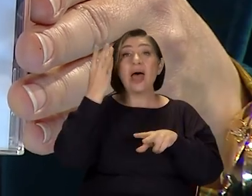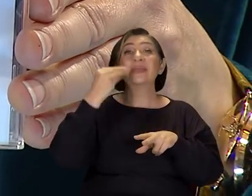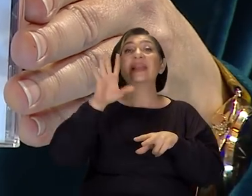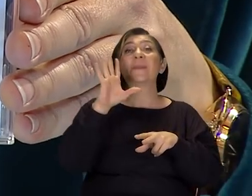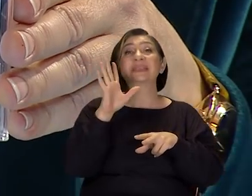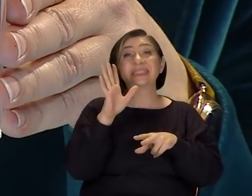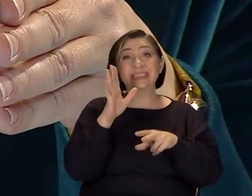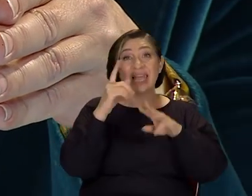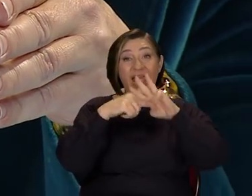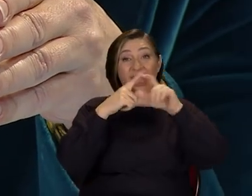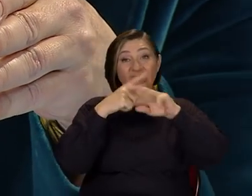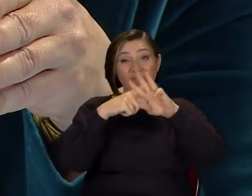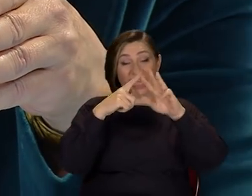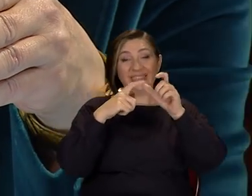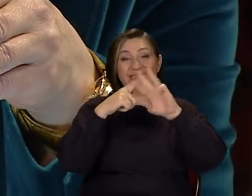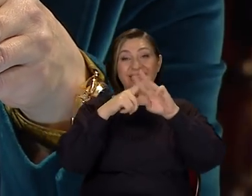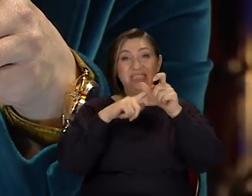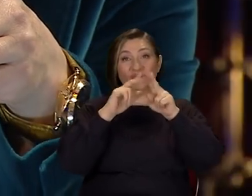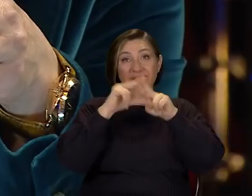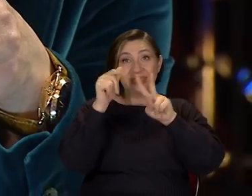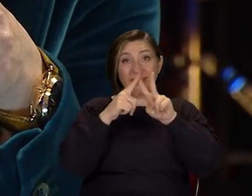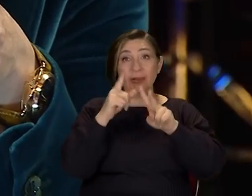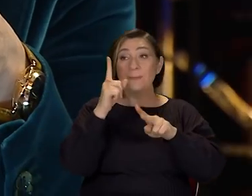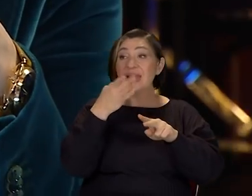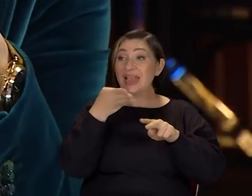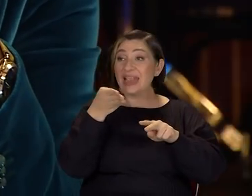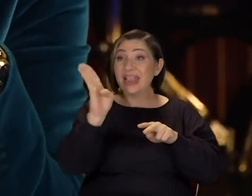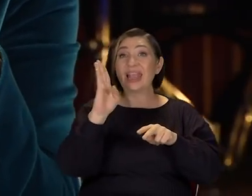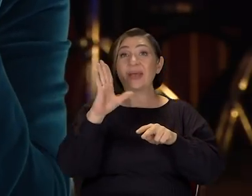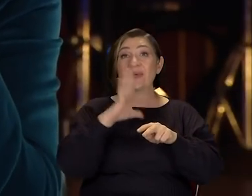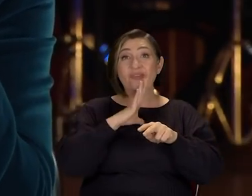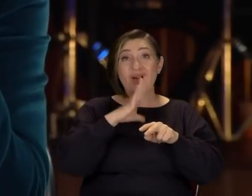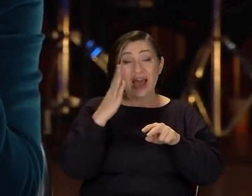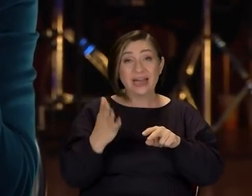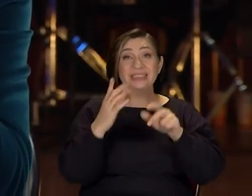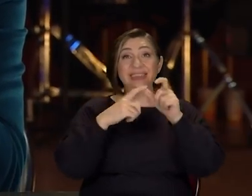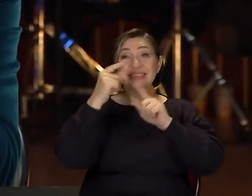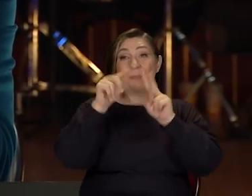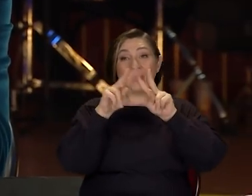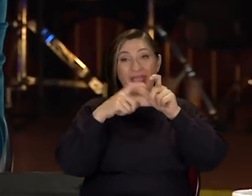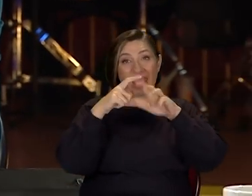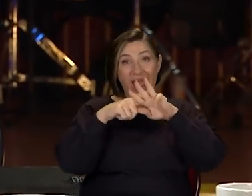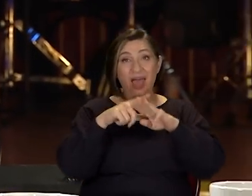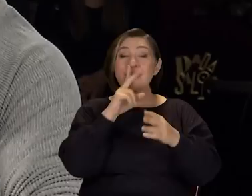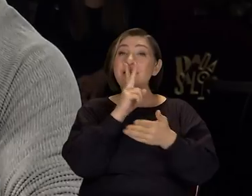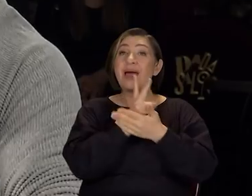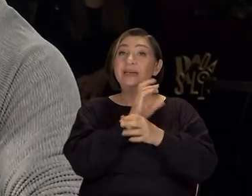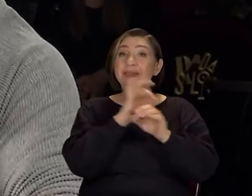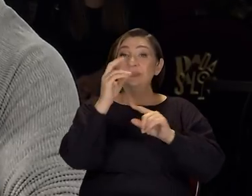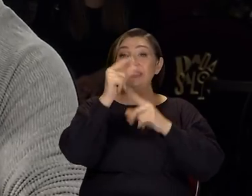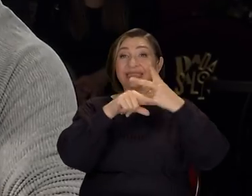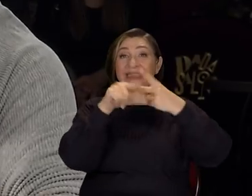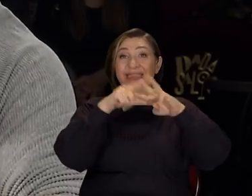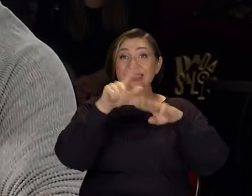Anlayamazsın şarkısıyla Ece Seçkin var. Bir Gideni Mi Var'la Simge. Simge var. Kararsızımla İzel